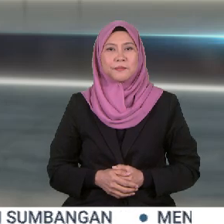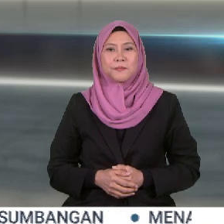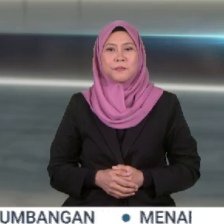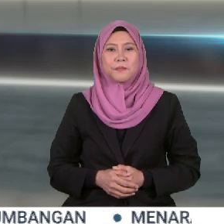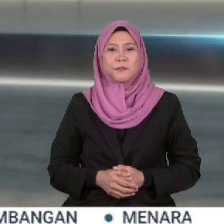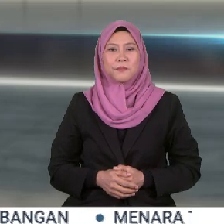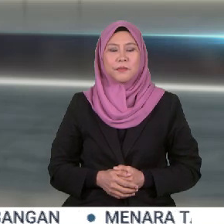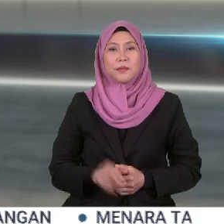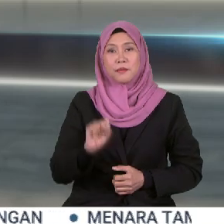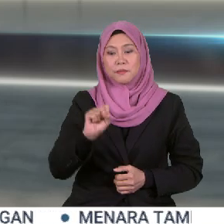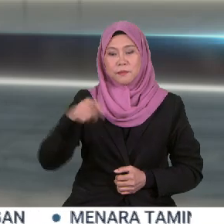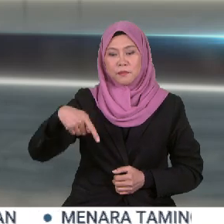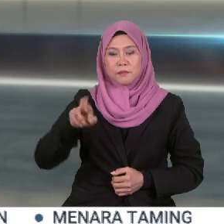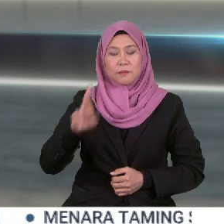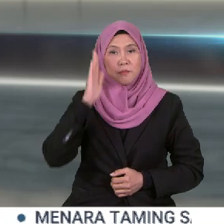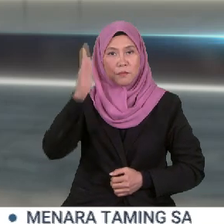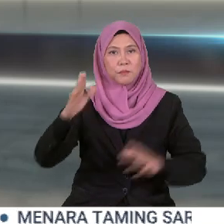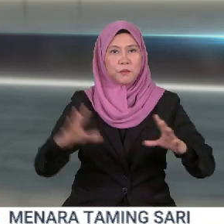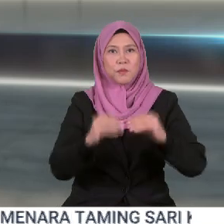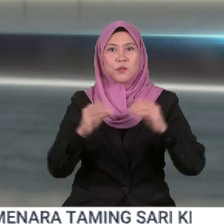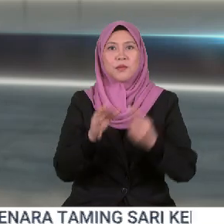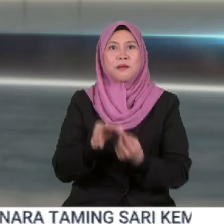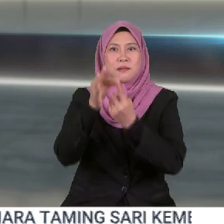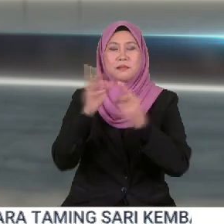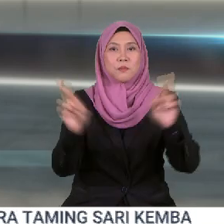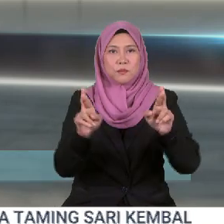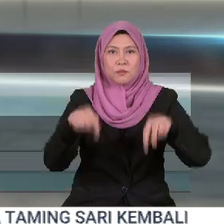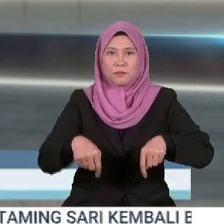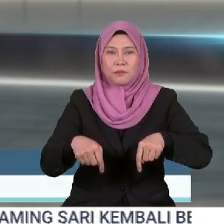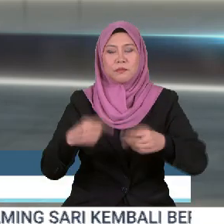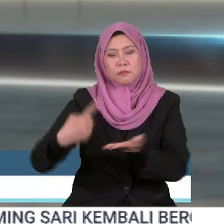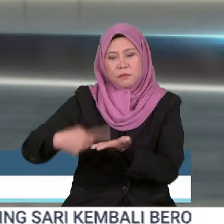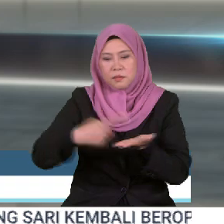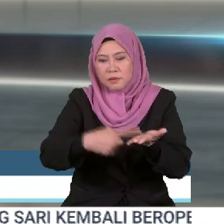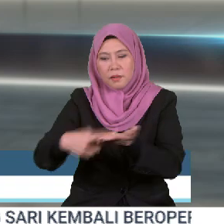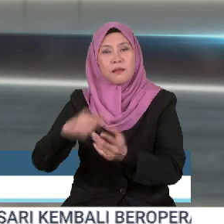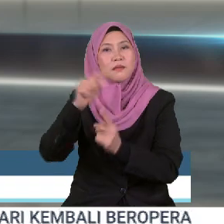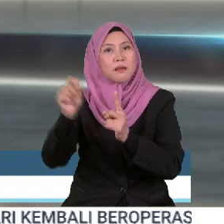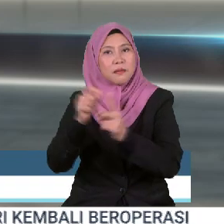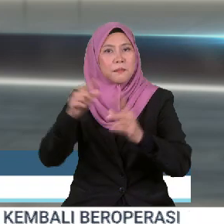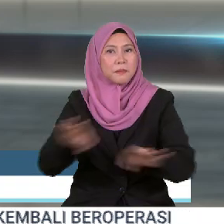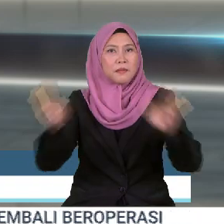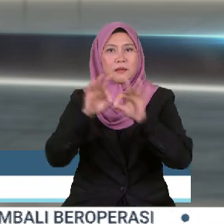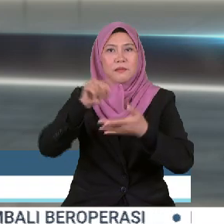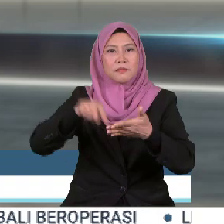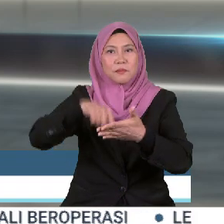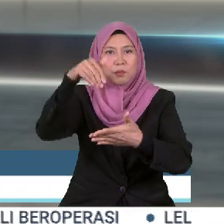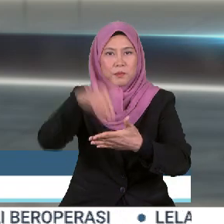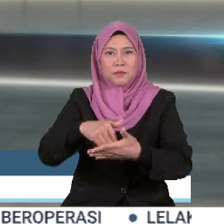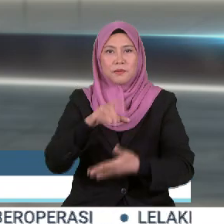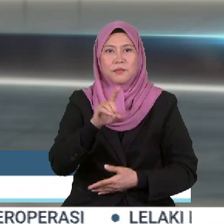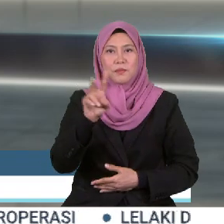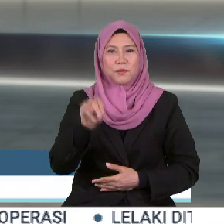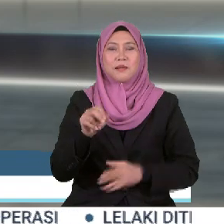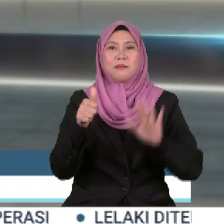suruhanjaya pilihan Raya SPR akan mengadakan mesyuarat khas Rabu ini ia bagi membincangkan tarikh-tarikh penting pilihan Raya umum dewan undangan